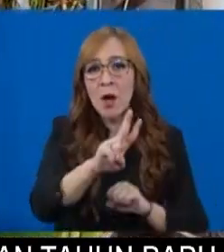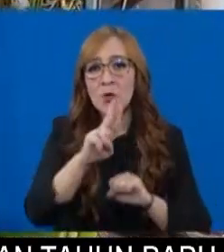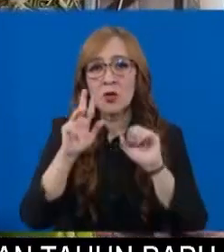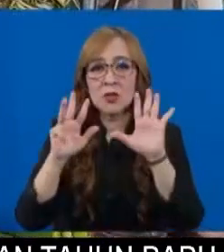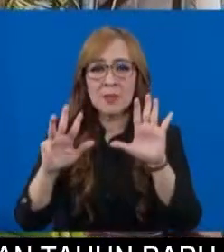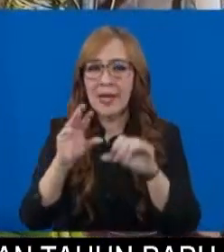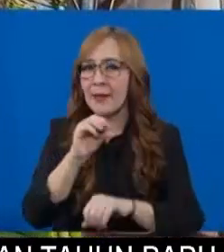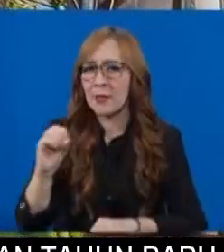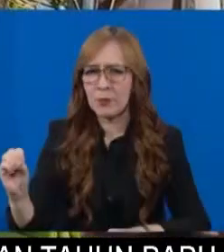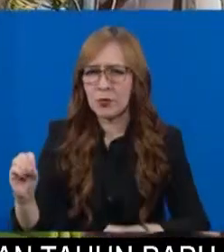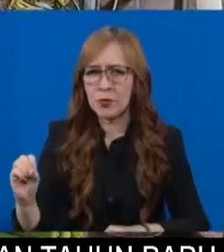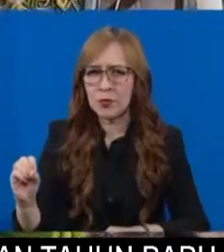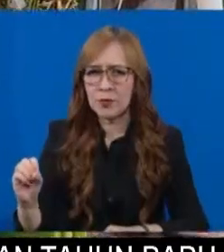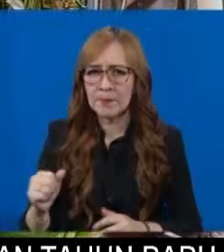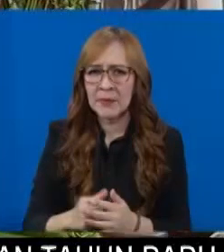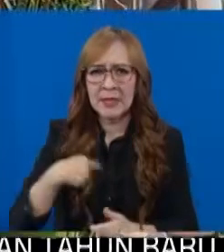naiknya